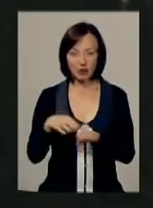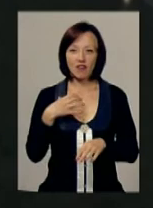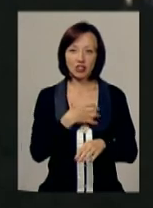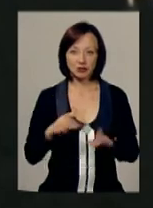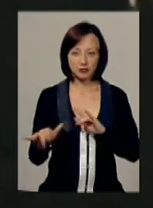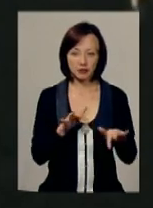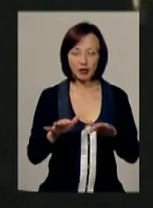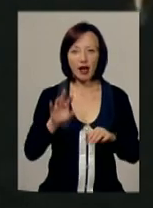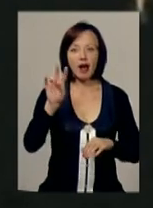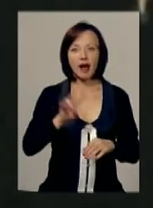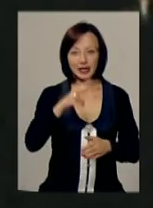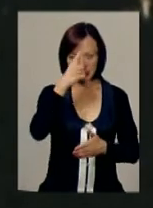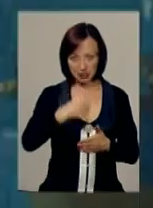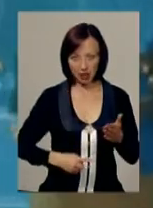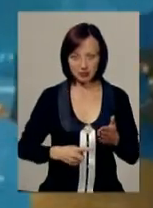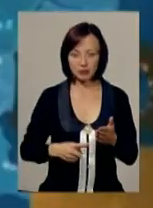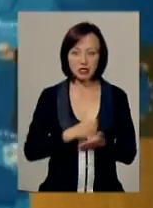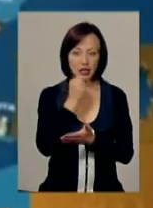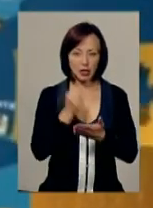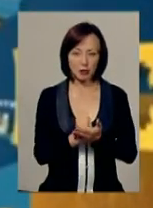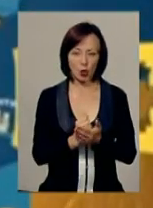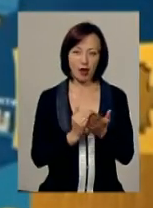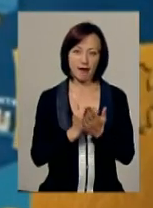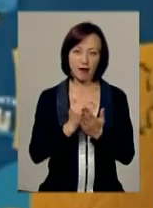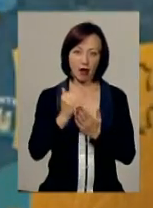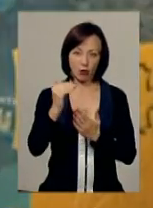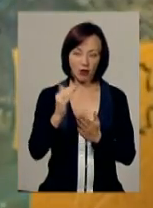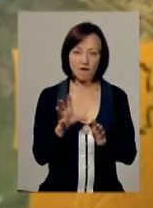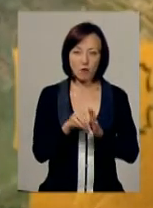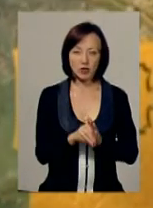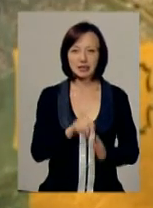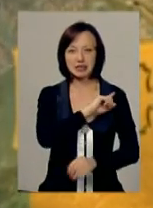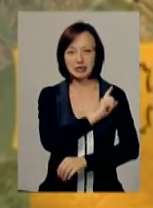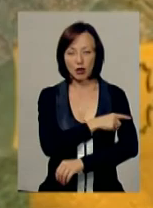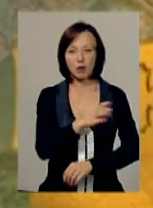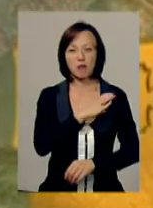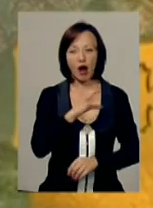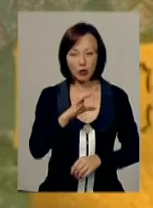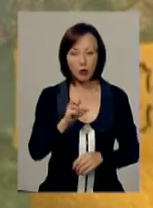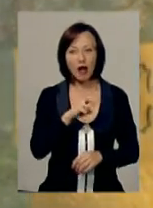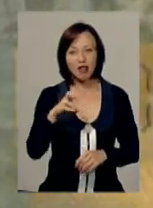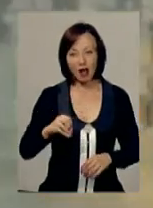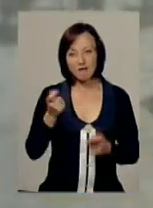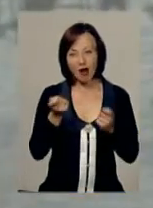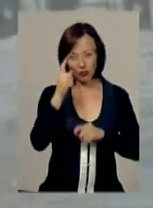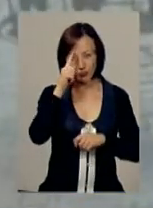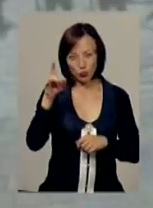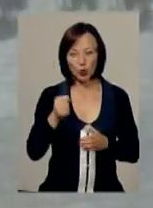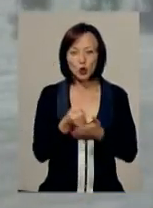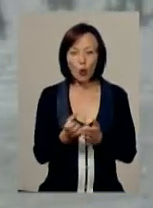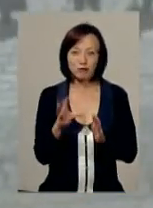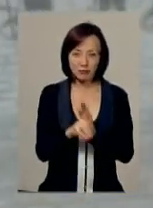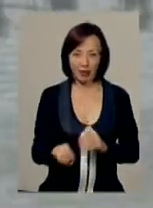закріплювало чітку ієрархію у феодальній Русі і заодно вводило сильну, багату, але малознану тоді давньоруську державу до європейського